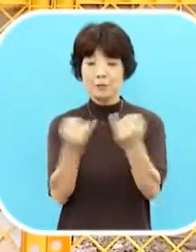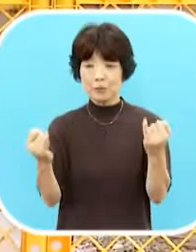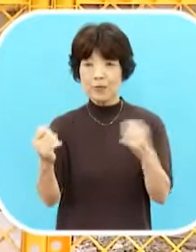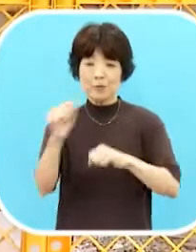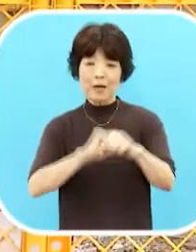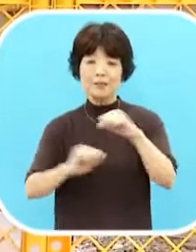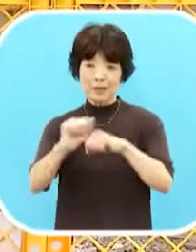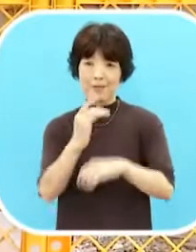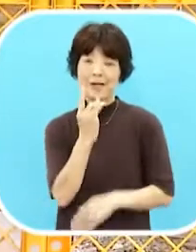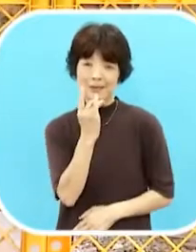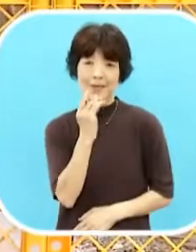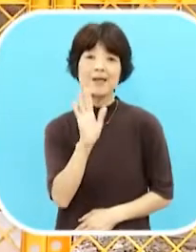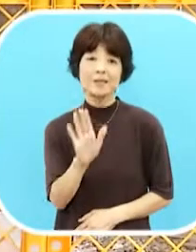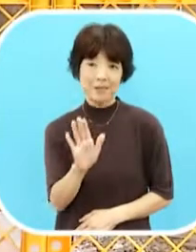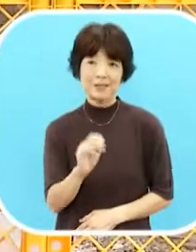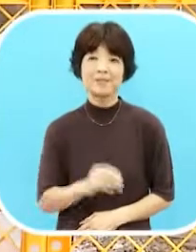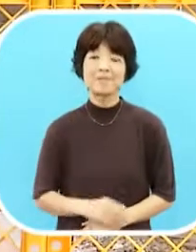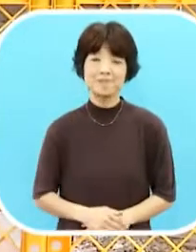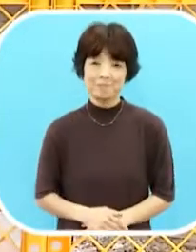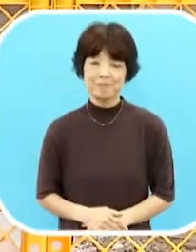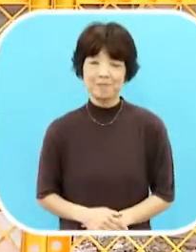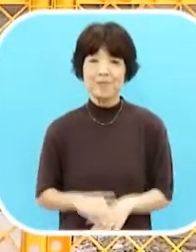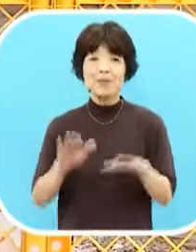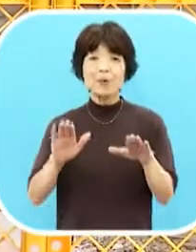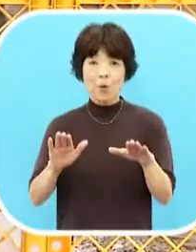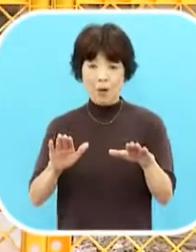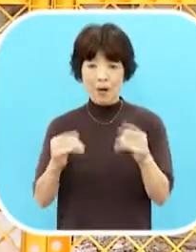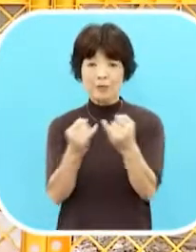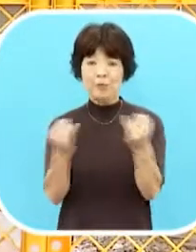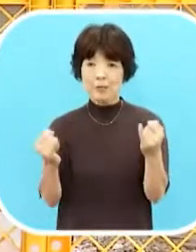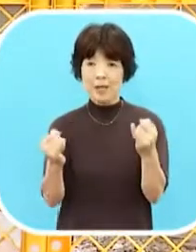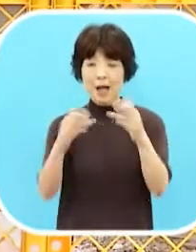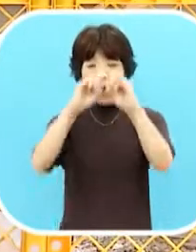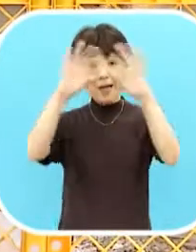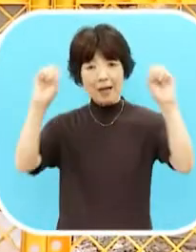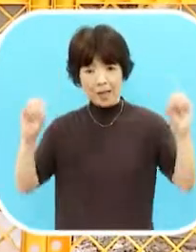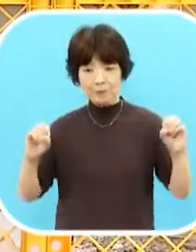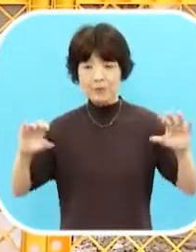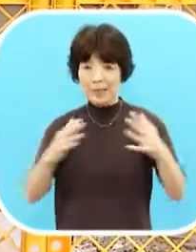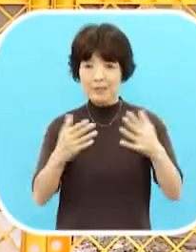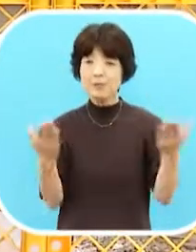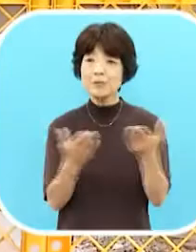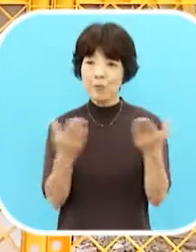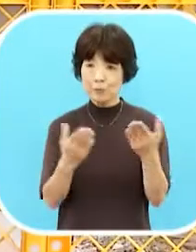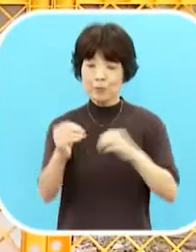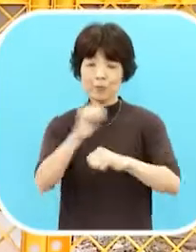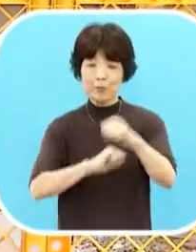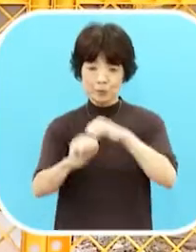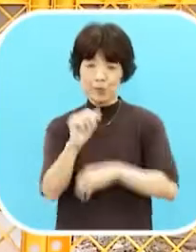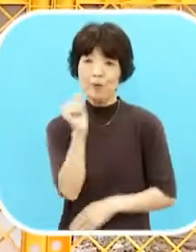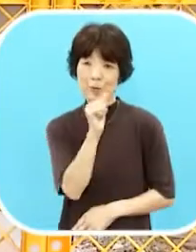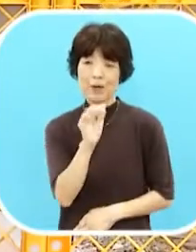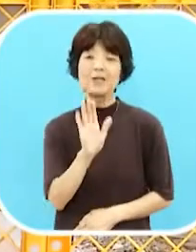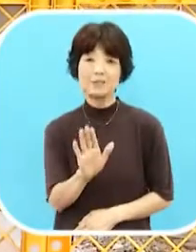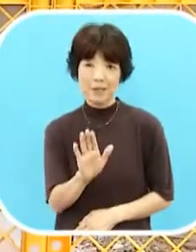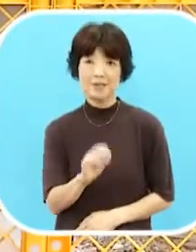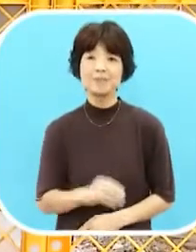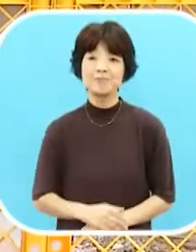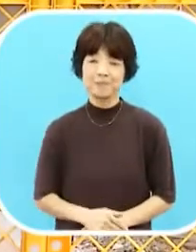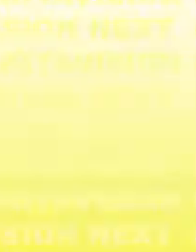性の進出が期待されています。今日は女性が輝く建設業を目指す取り組みを紹介します